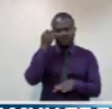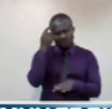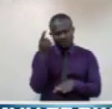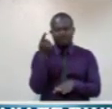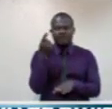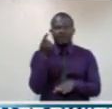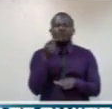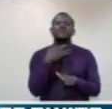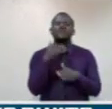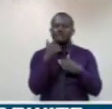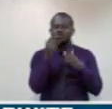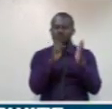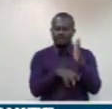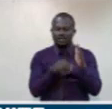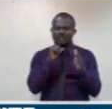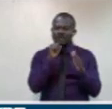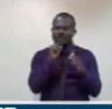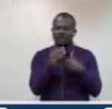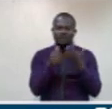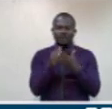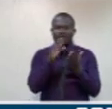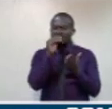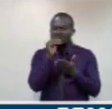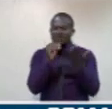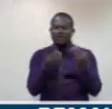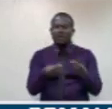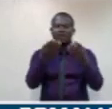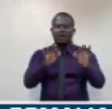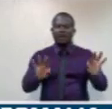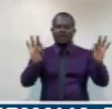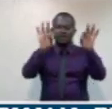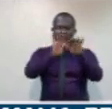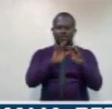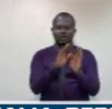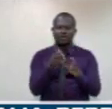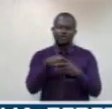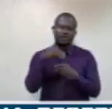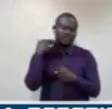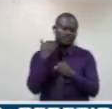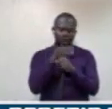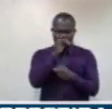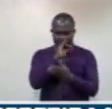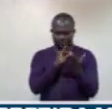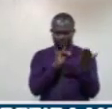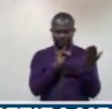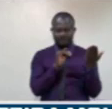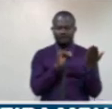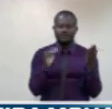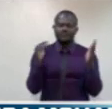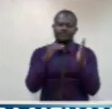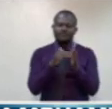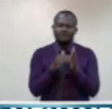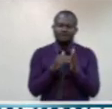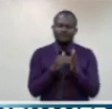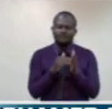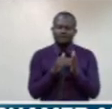icyo bishatse kuvuga ntabwo yari arimo aha agaciro bazize genocide yakorewe abatutsi ndetse nta